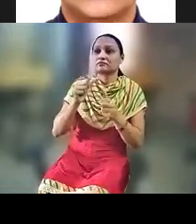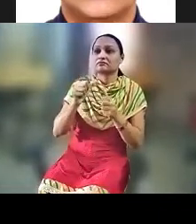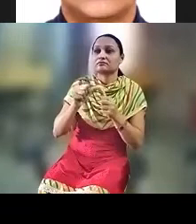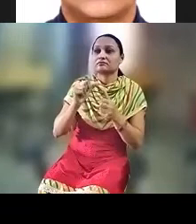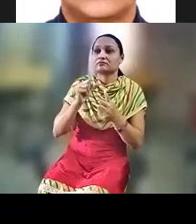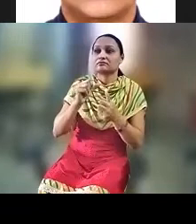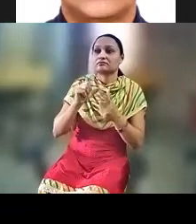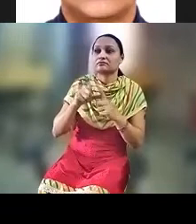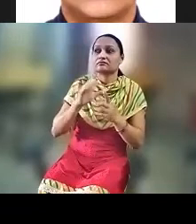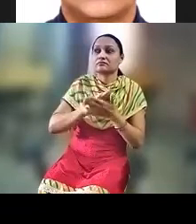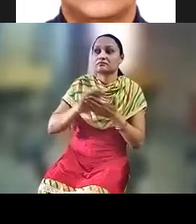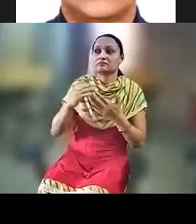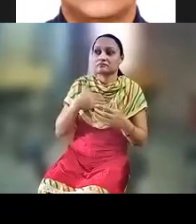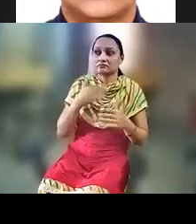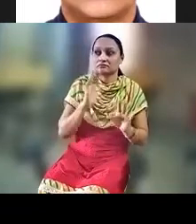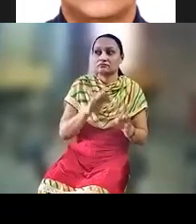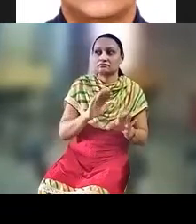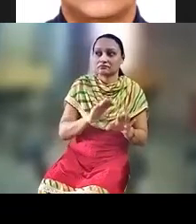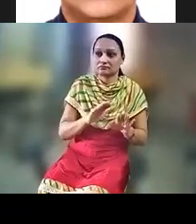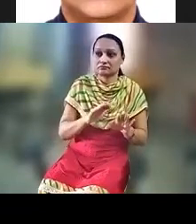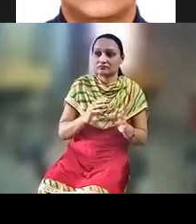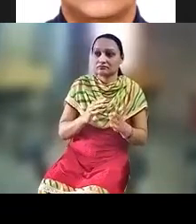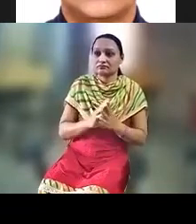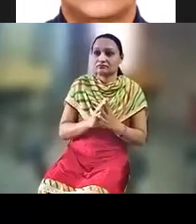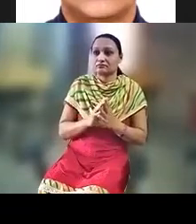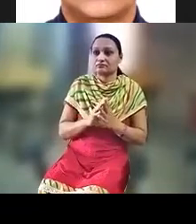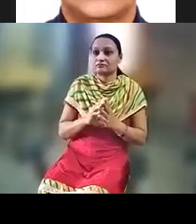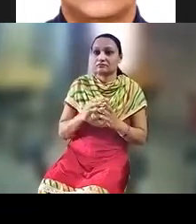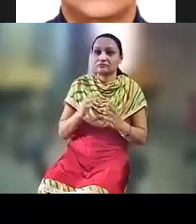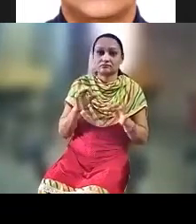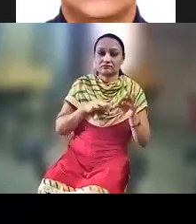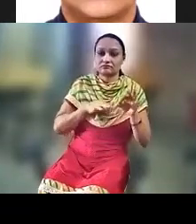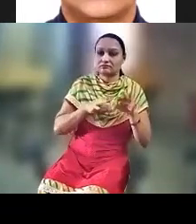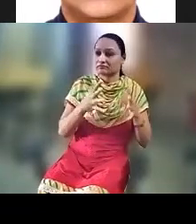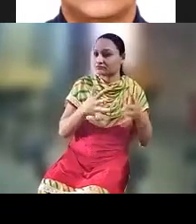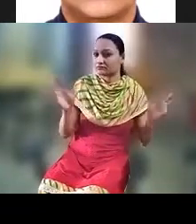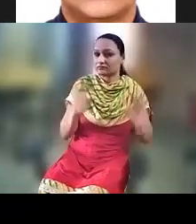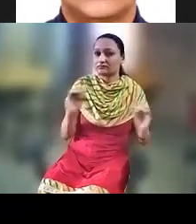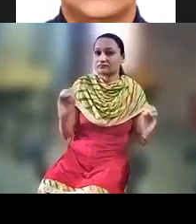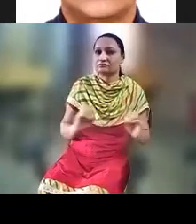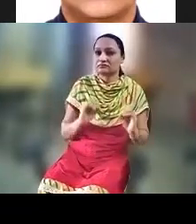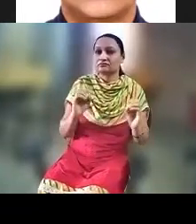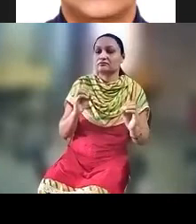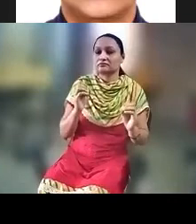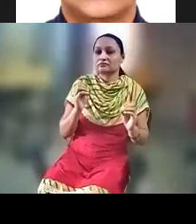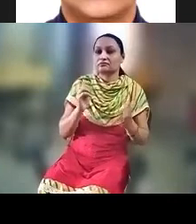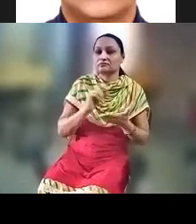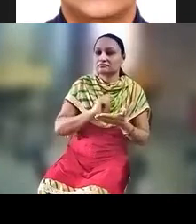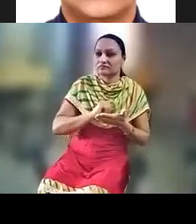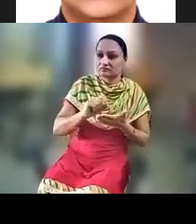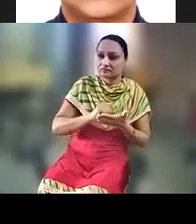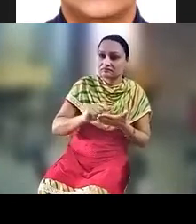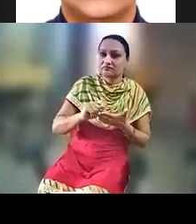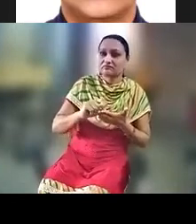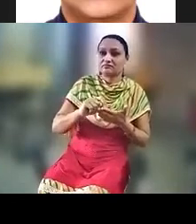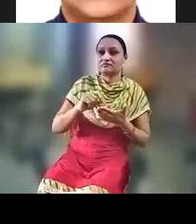विद इन 10 किलोमीटर रेडियस हैं, बहुत बड़ा शहर नहीं है। और हमारे यहाँ पे पढ़ाई लिखाई की बहुत अच्छी सुविधाएं